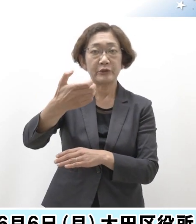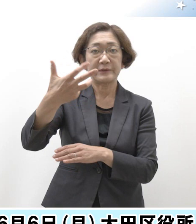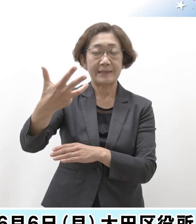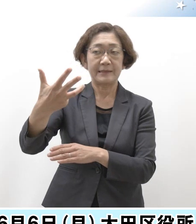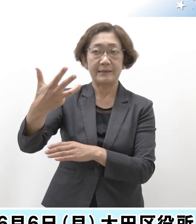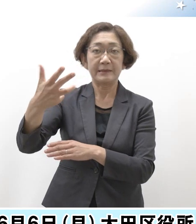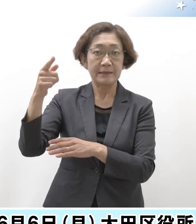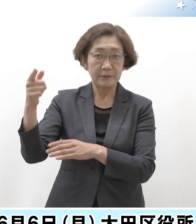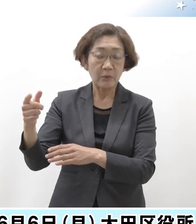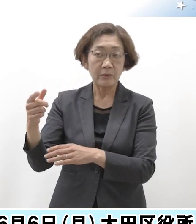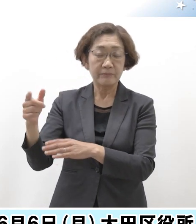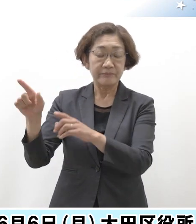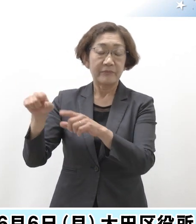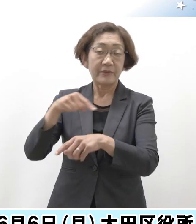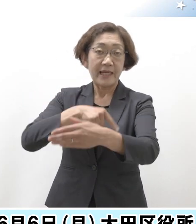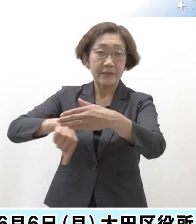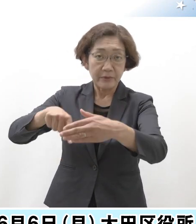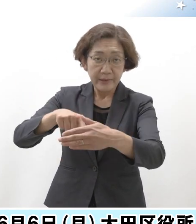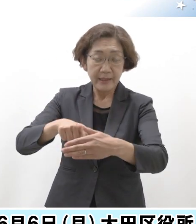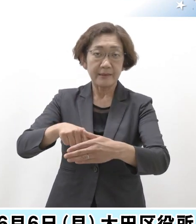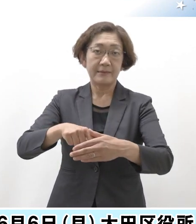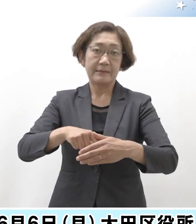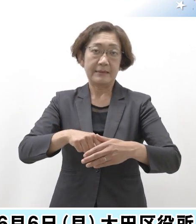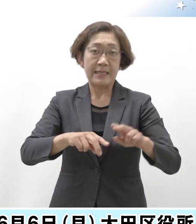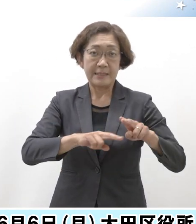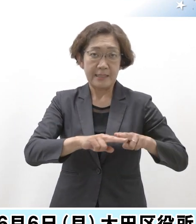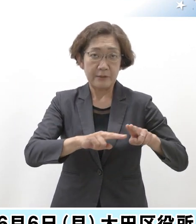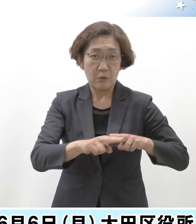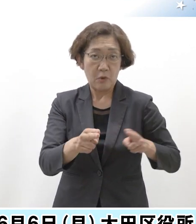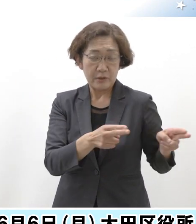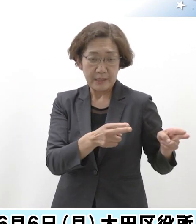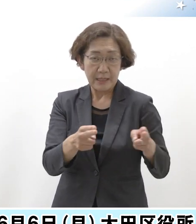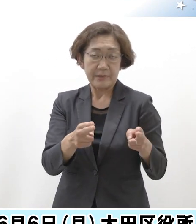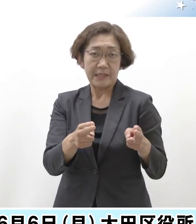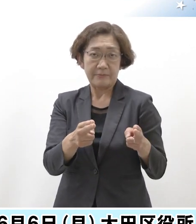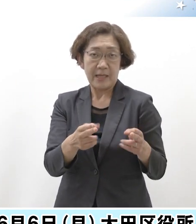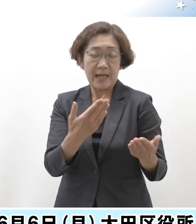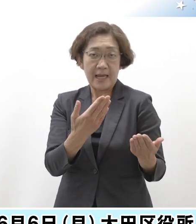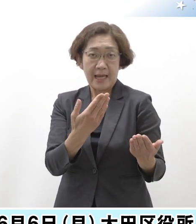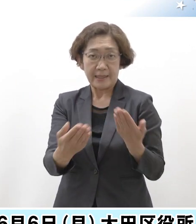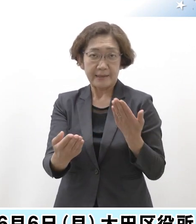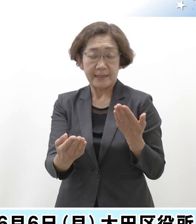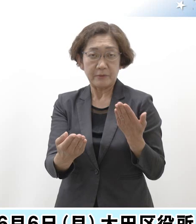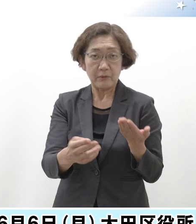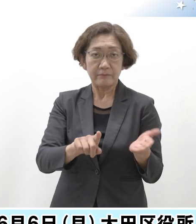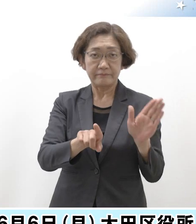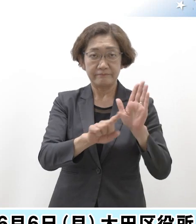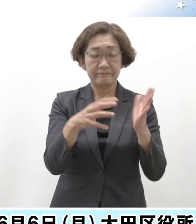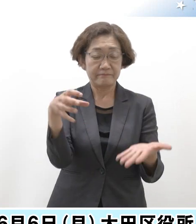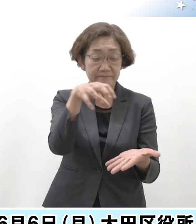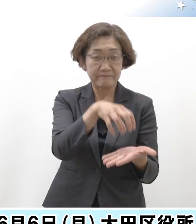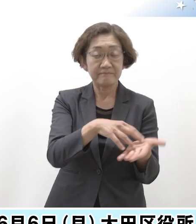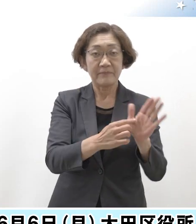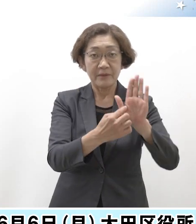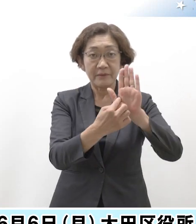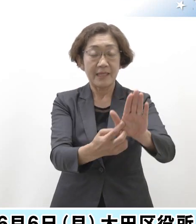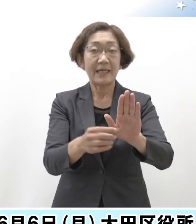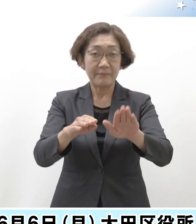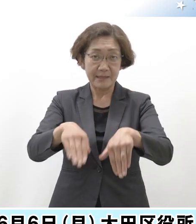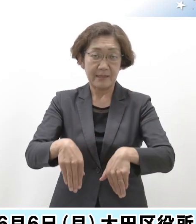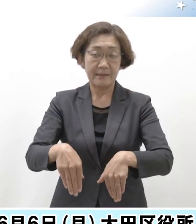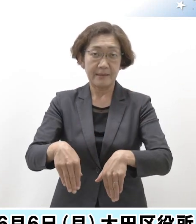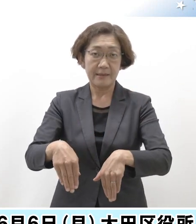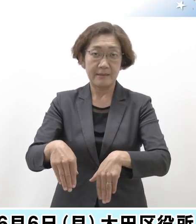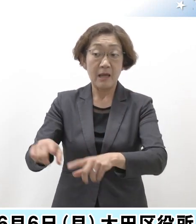港線がその整備に向け明確な位置づけを得たことであります。改めてこの答申の内